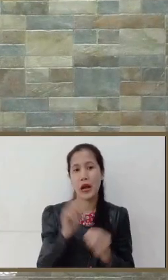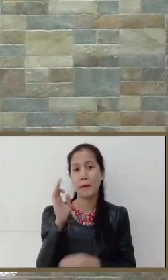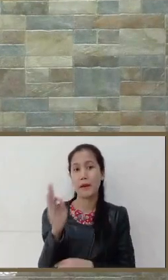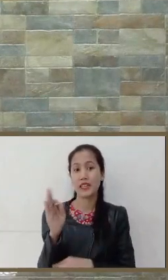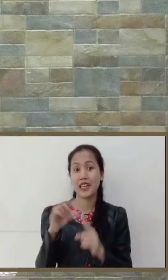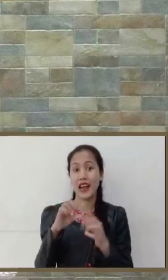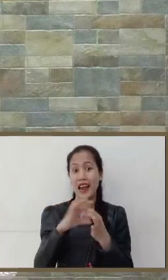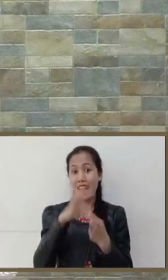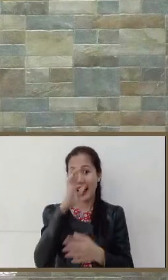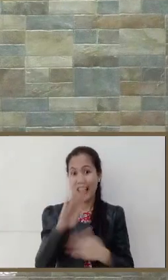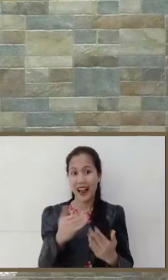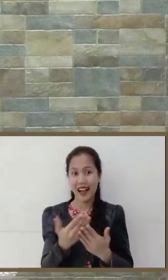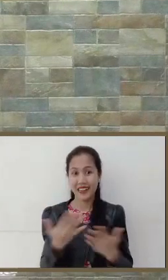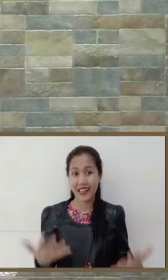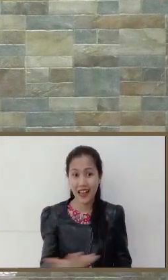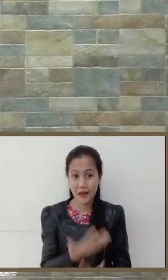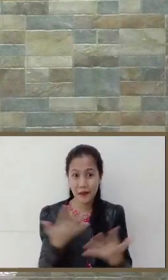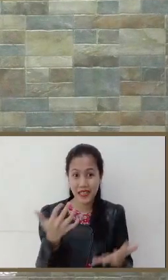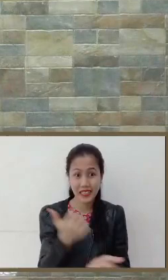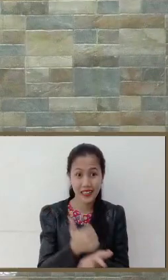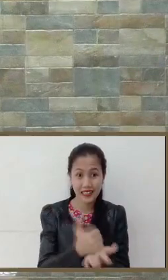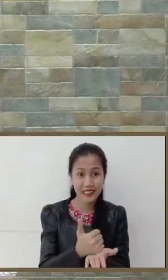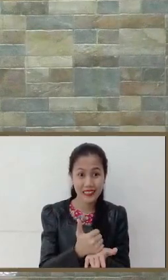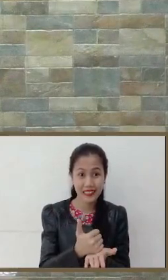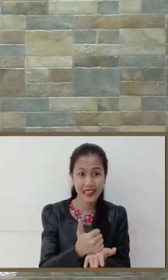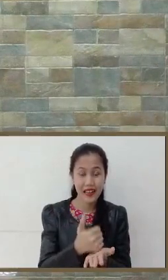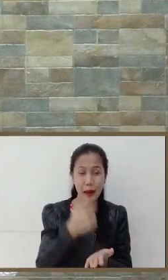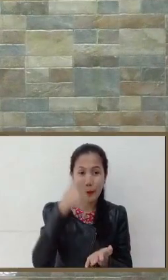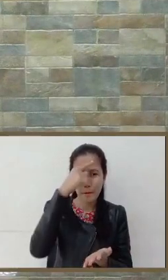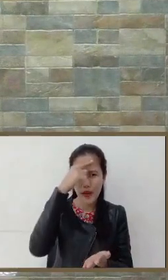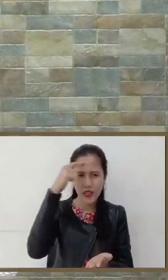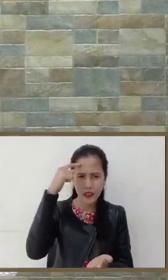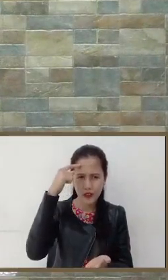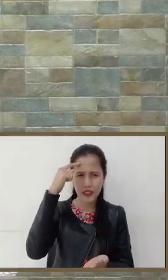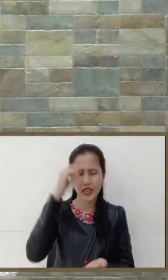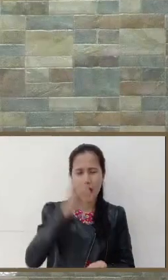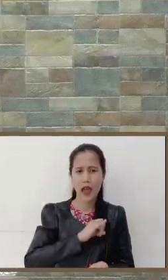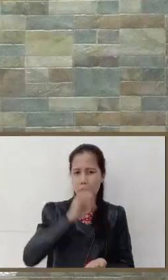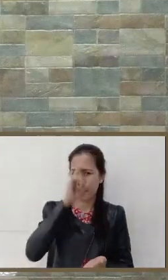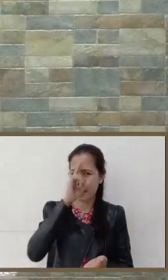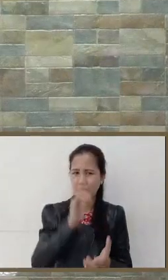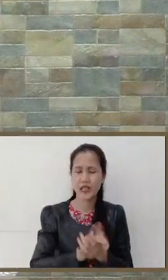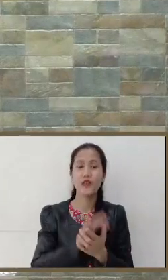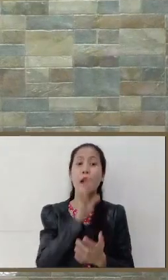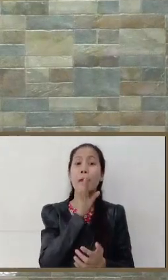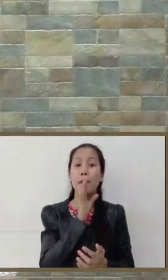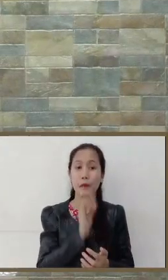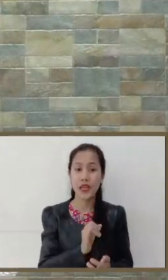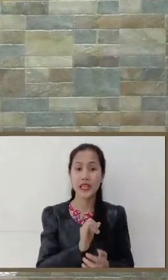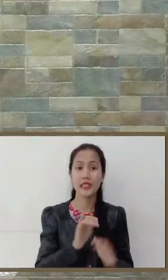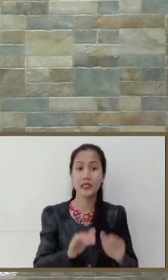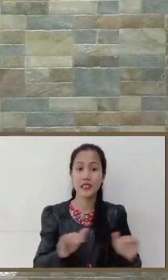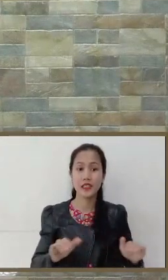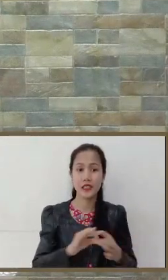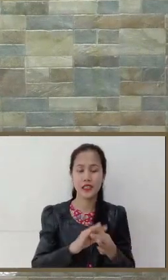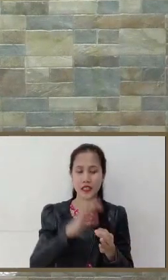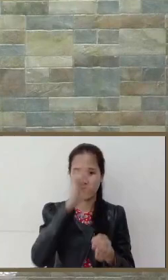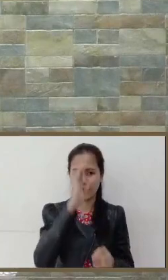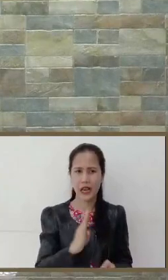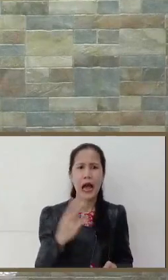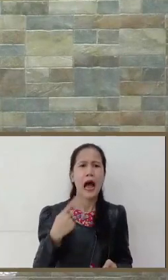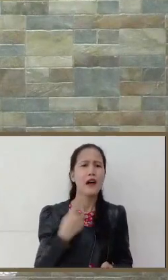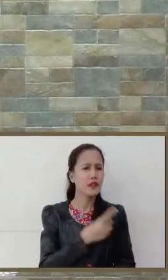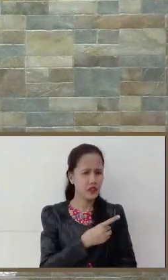ay excited. Sa kadahilan ng lahat po ng anak ng Diyos, ako po'y naniniwala na meron pong desire na magamit ng Diyos.